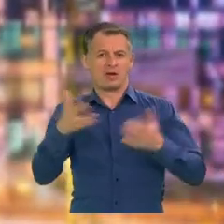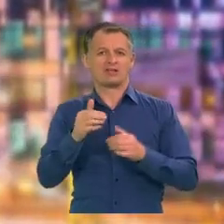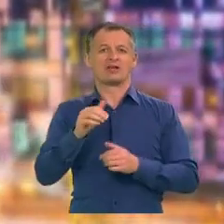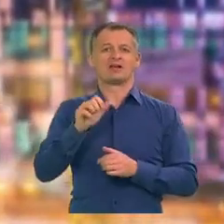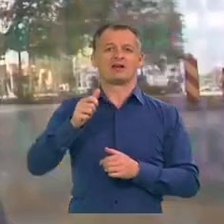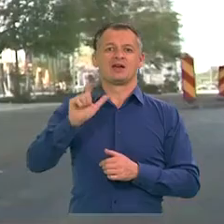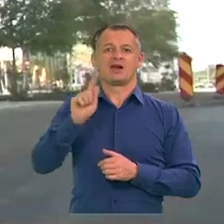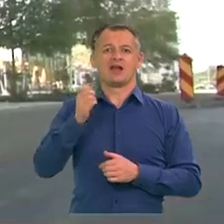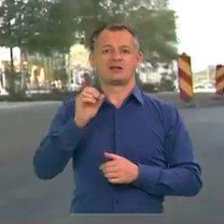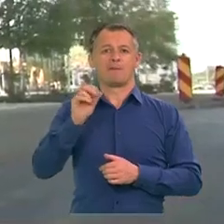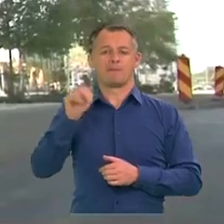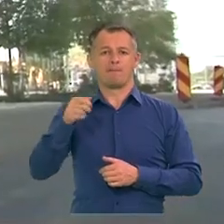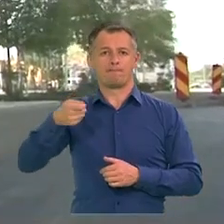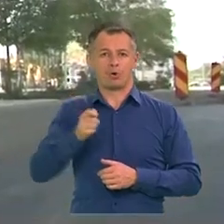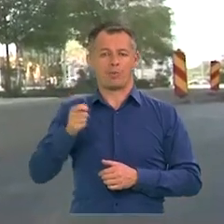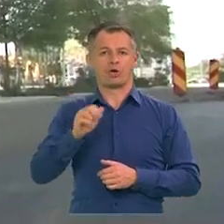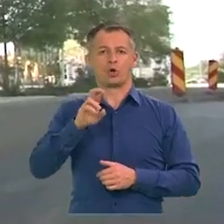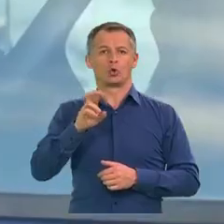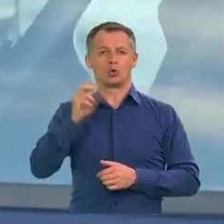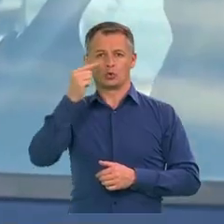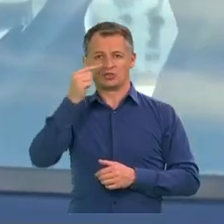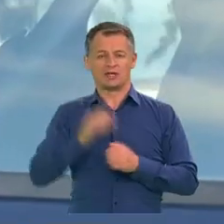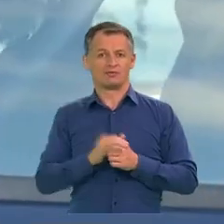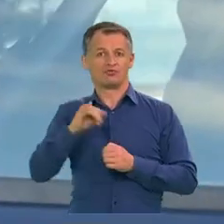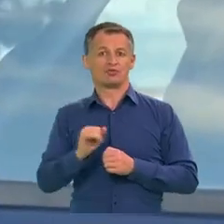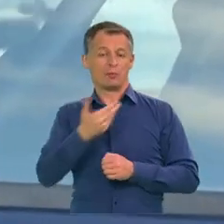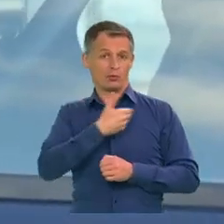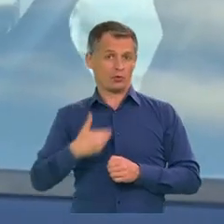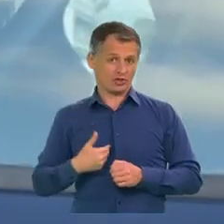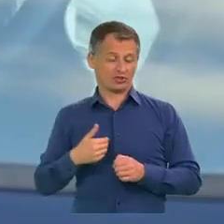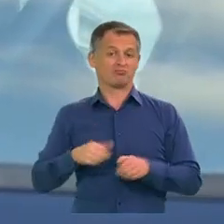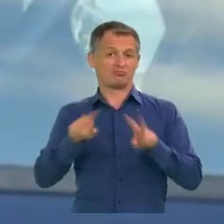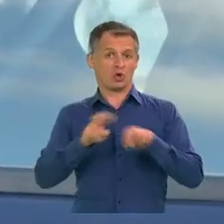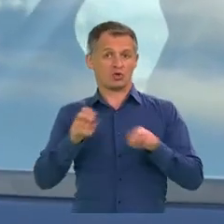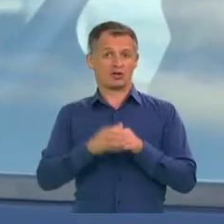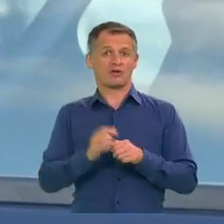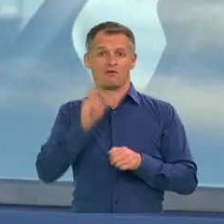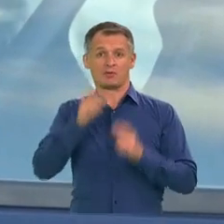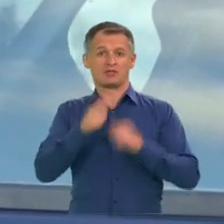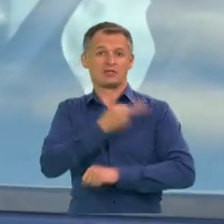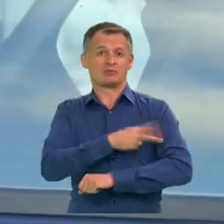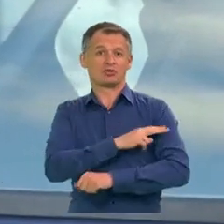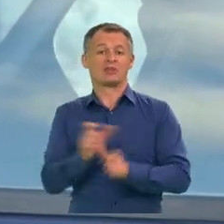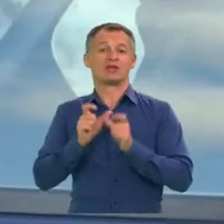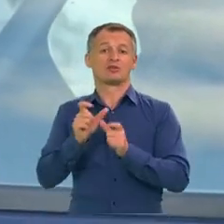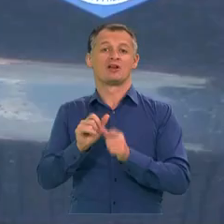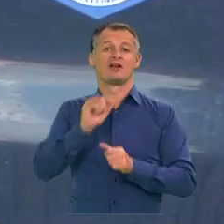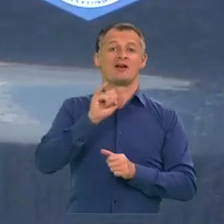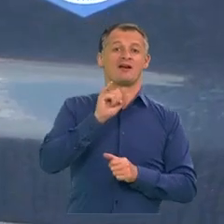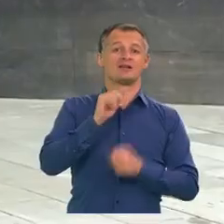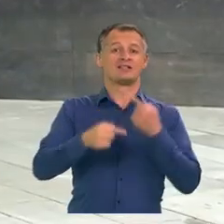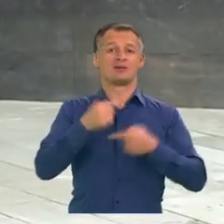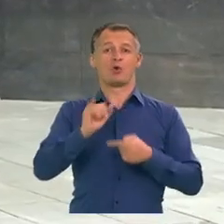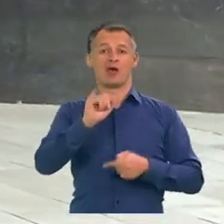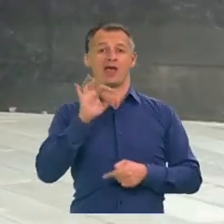și acasă la 2 angajați ai companiei din București. Este vorba despre responsabilul de securitate a sistemului IT pe România